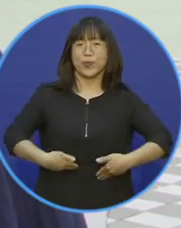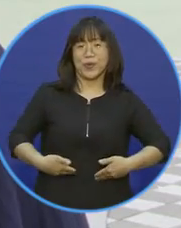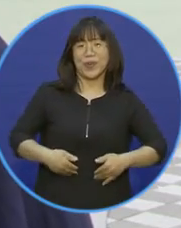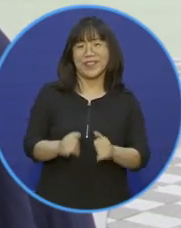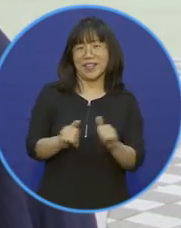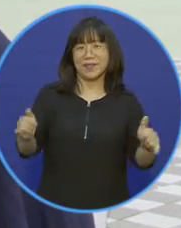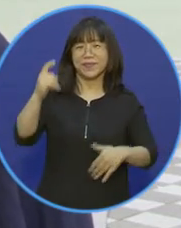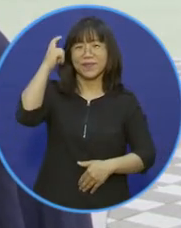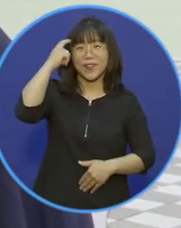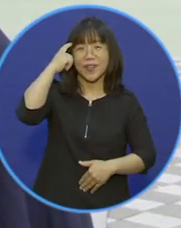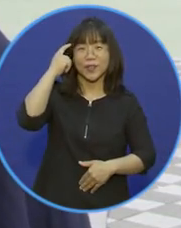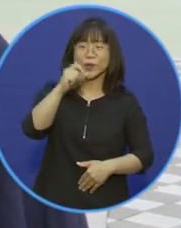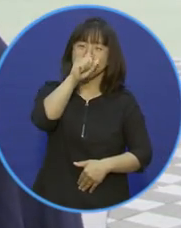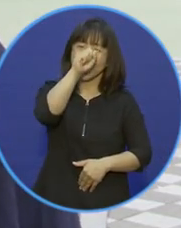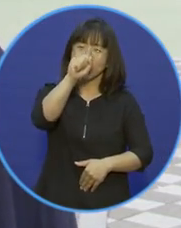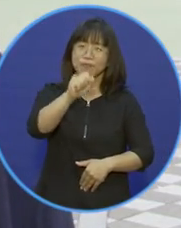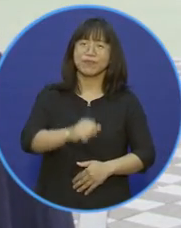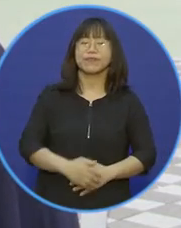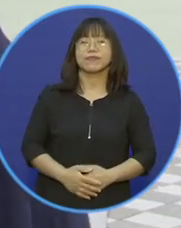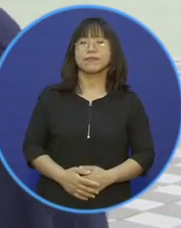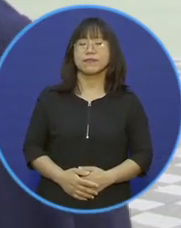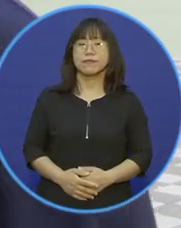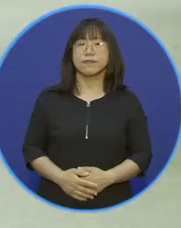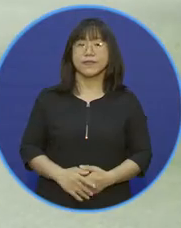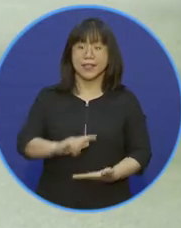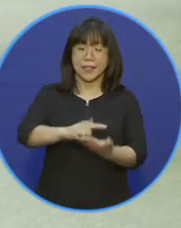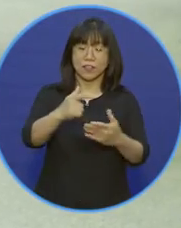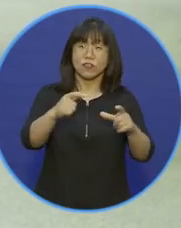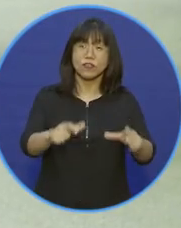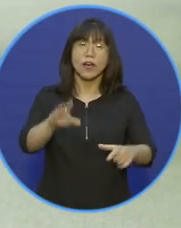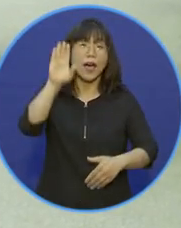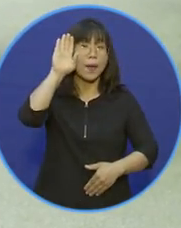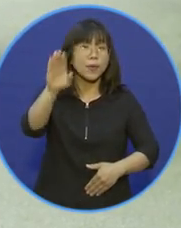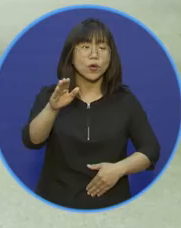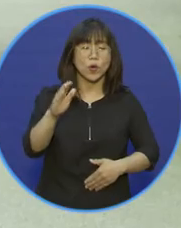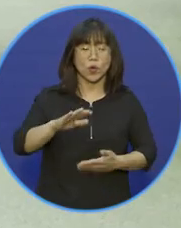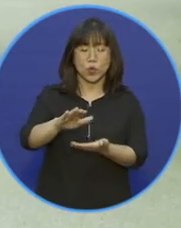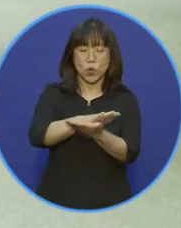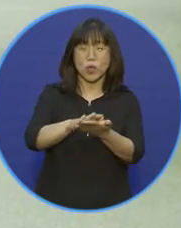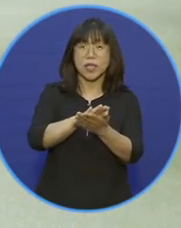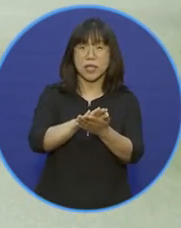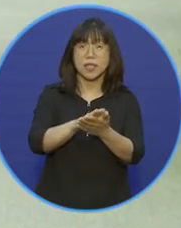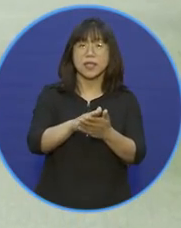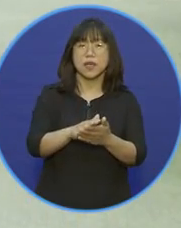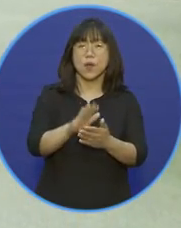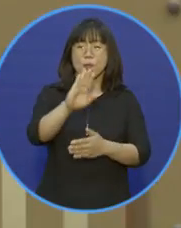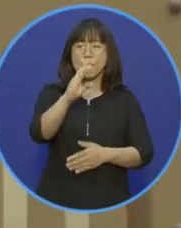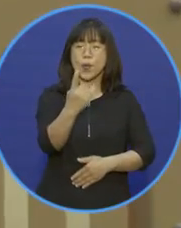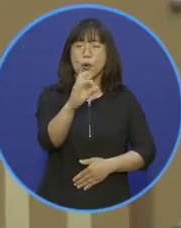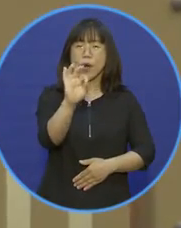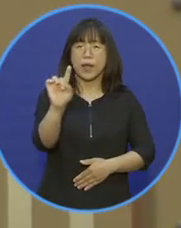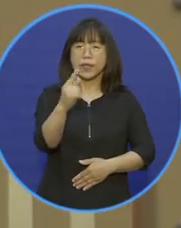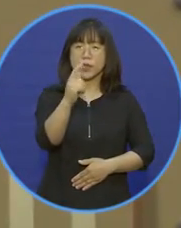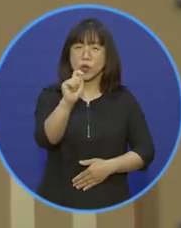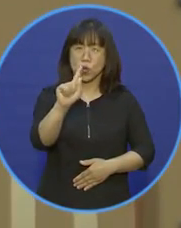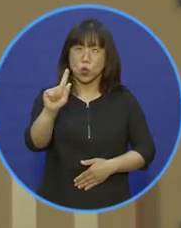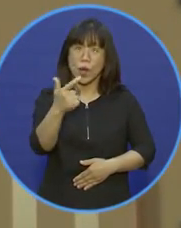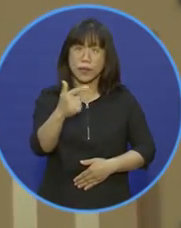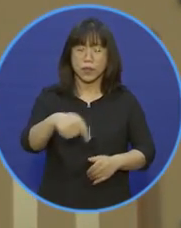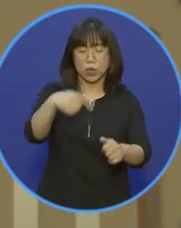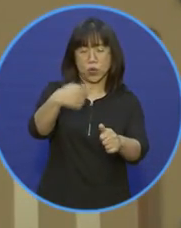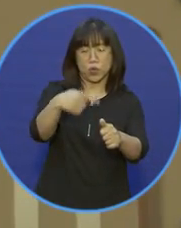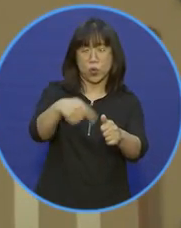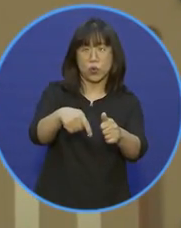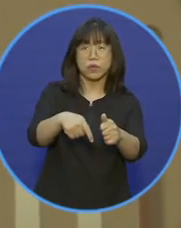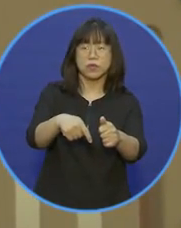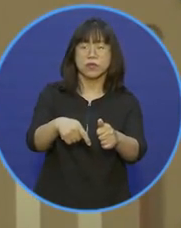존재라고 생각합니다. 좋은 것 같아요. 네. 강서구는 앞으로 놀이터 보안관들의 응급처치와 근무수칙